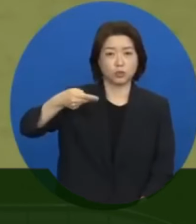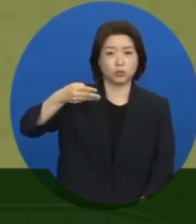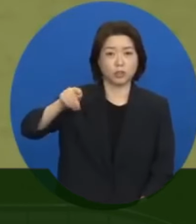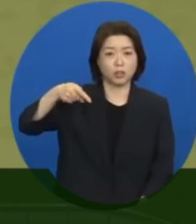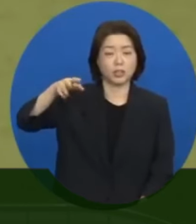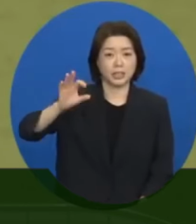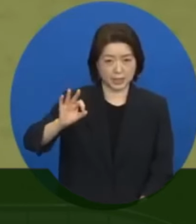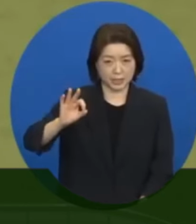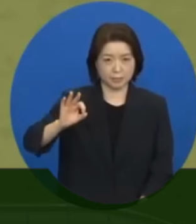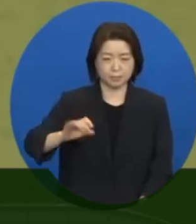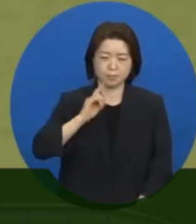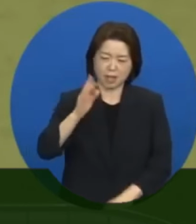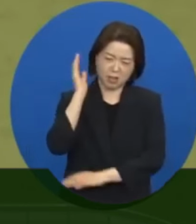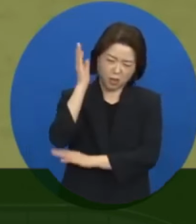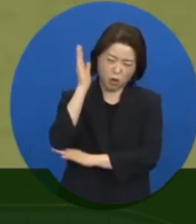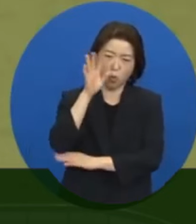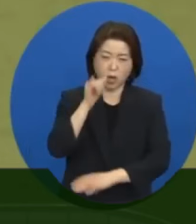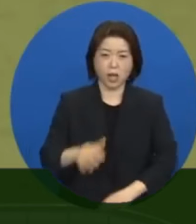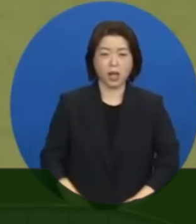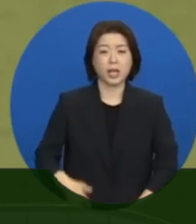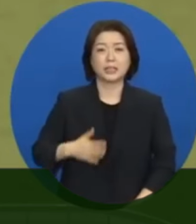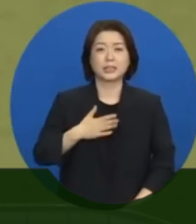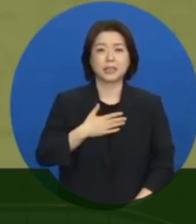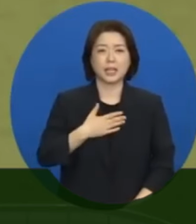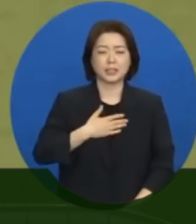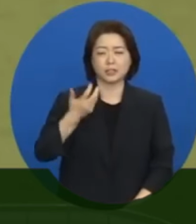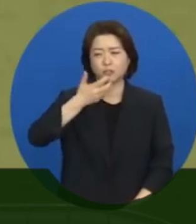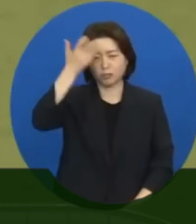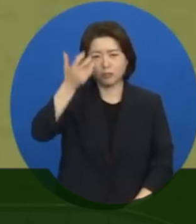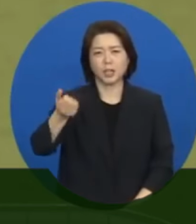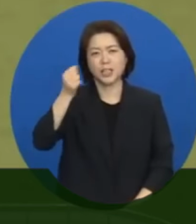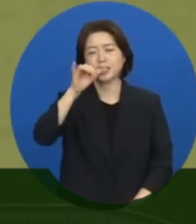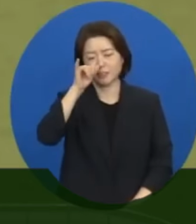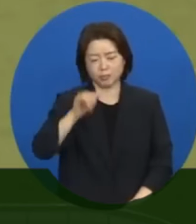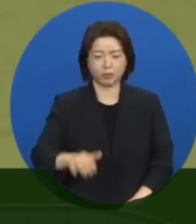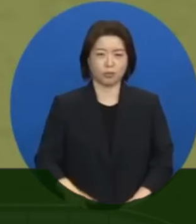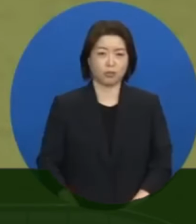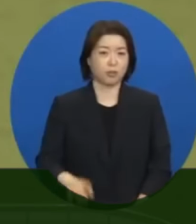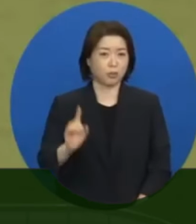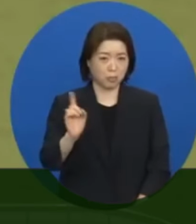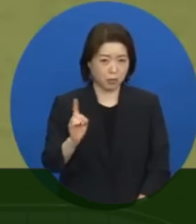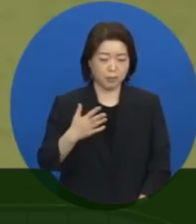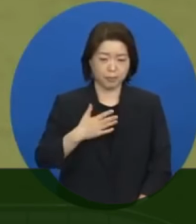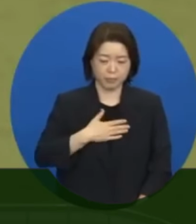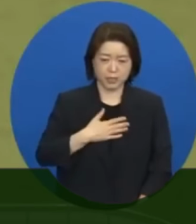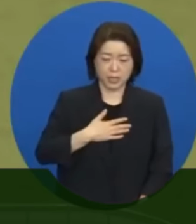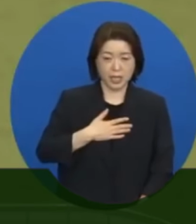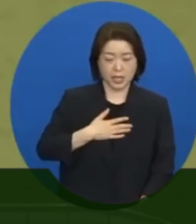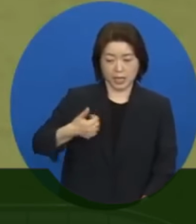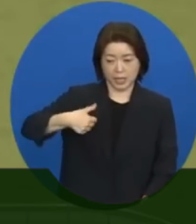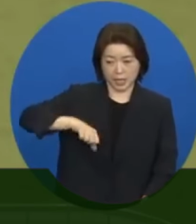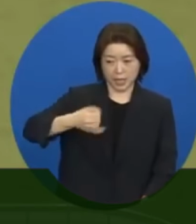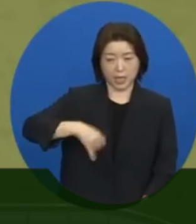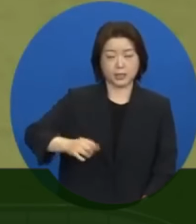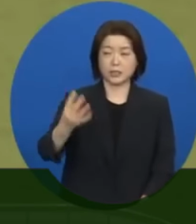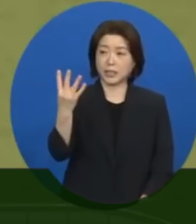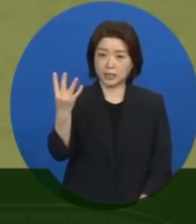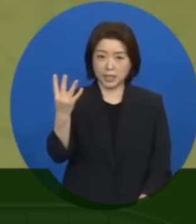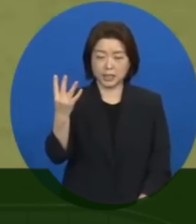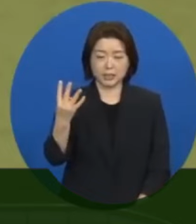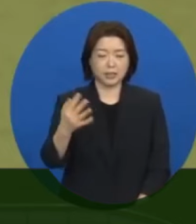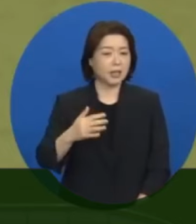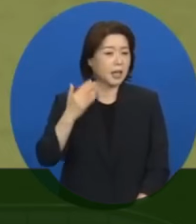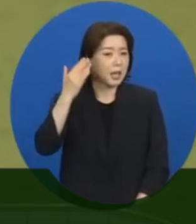있죠 dream 나에겐 꿈이 있습니다 무슨 내용이니까 이거였어요 나에게는 꿈이 있습니다 저의 네명의 어린 자식들이 피부색이